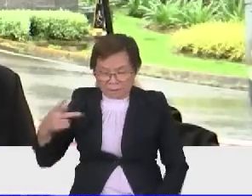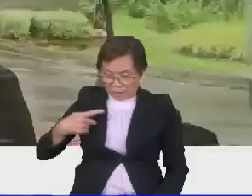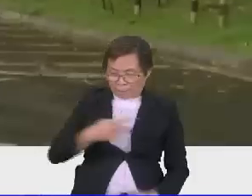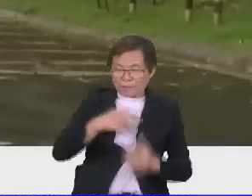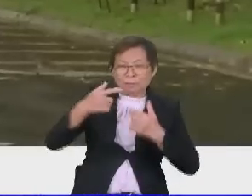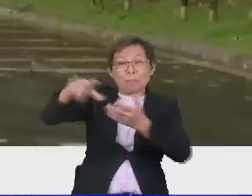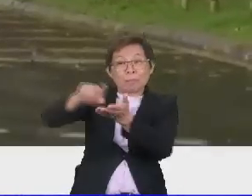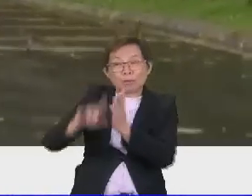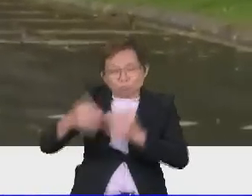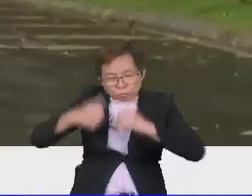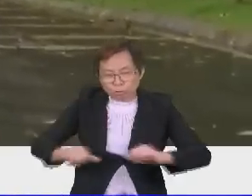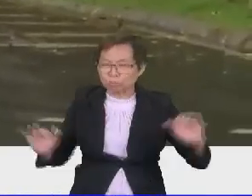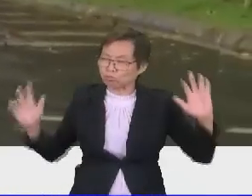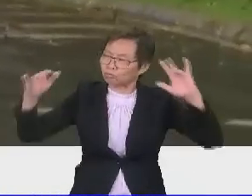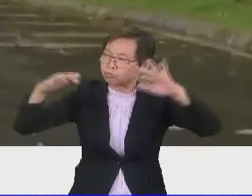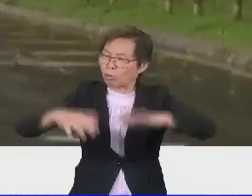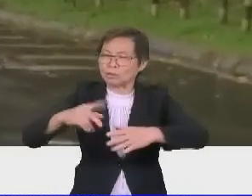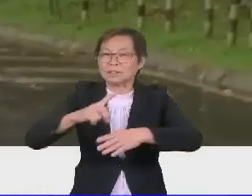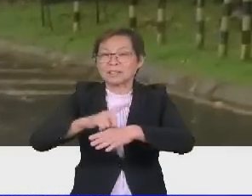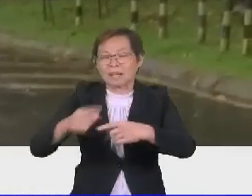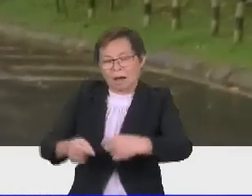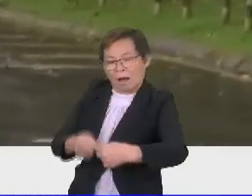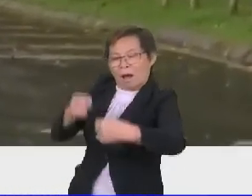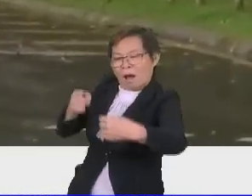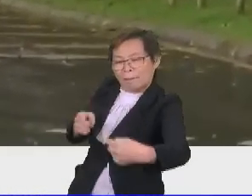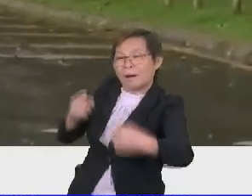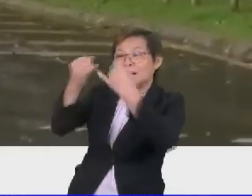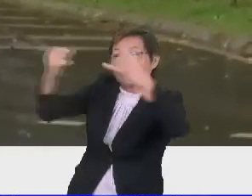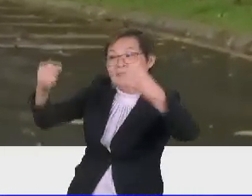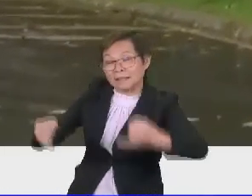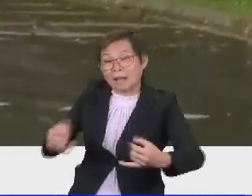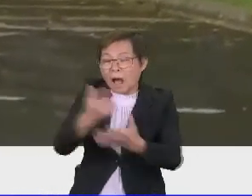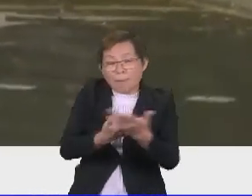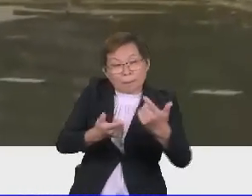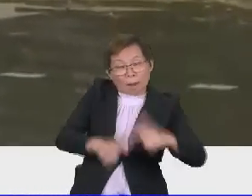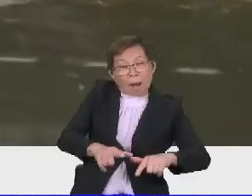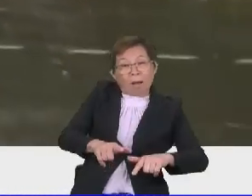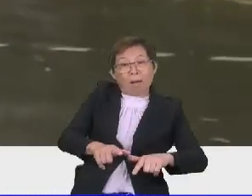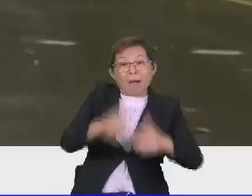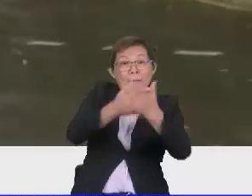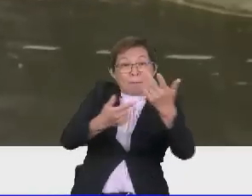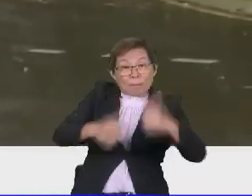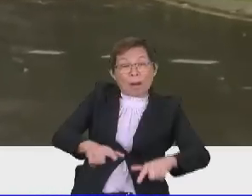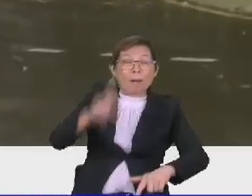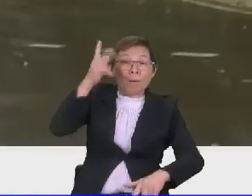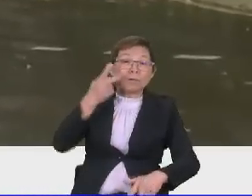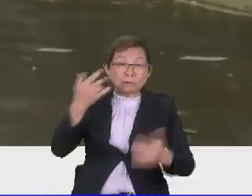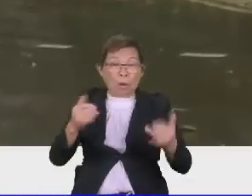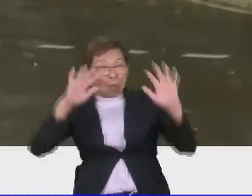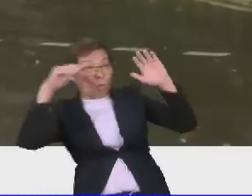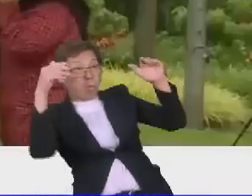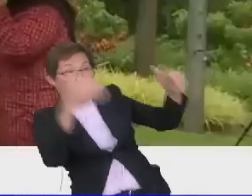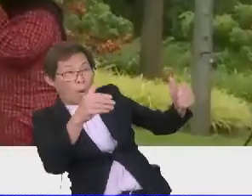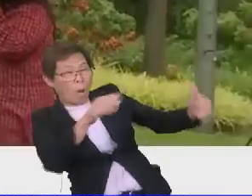terus berkumpul dan berada di hadapan istana selisihnya Palu situasi semasa politik negeri sampah ini mulai mendapat perhatian